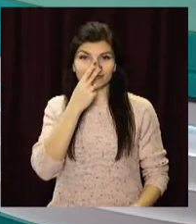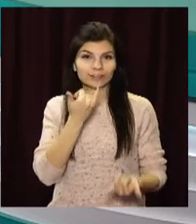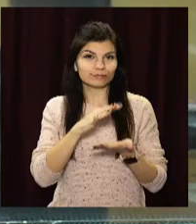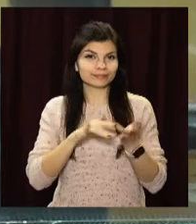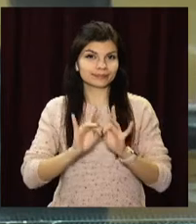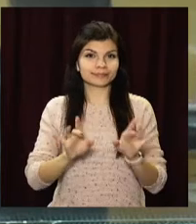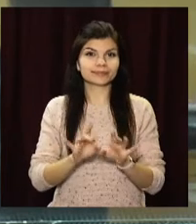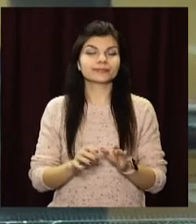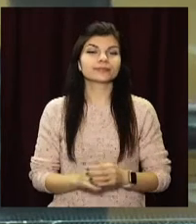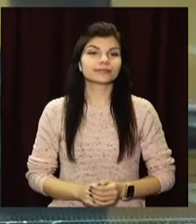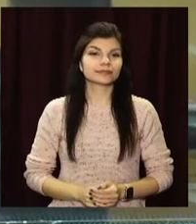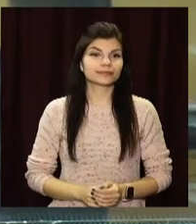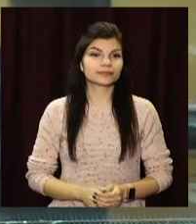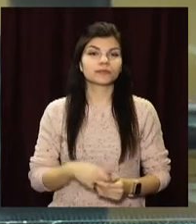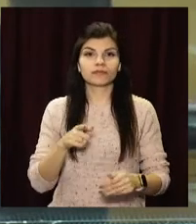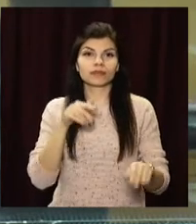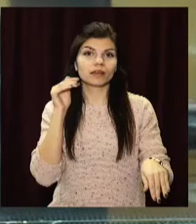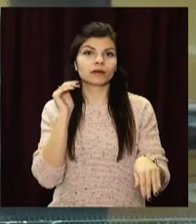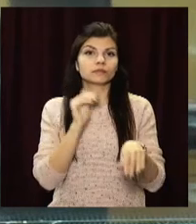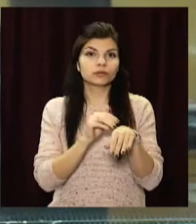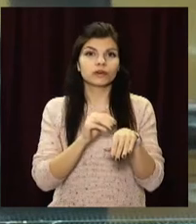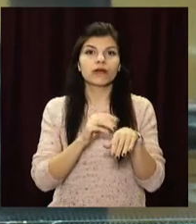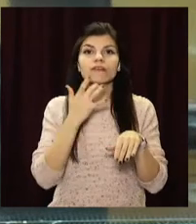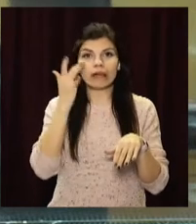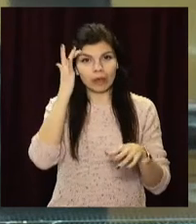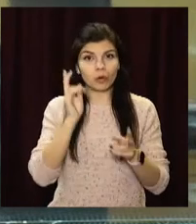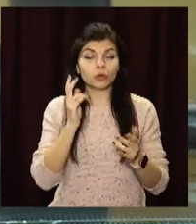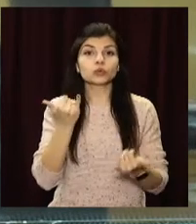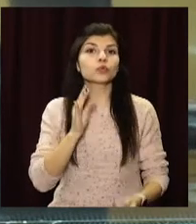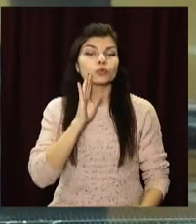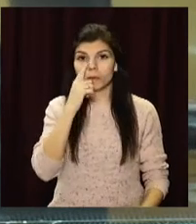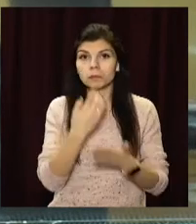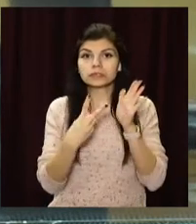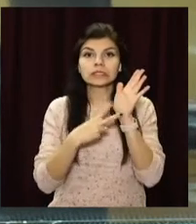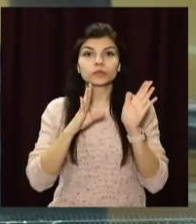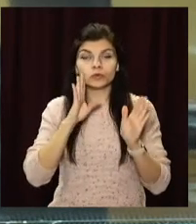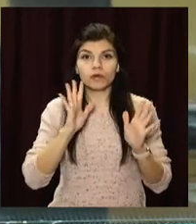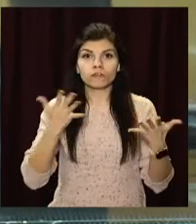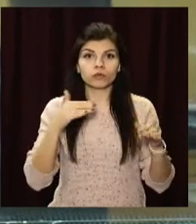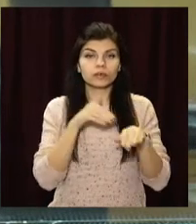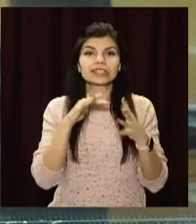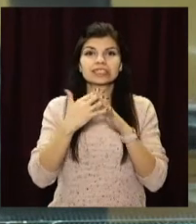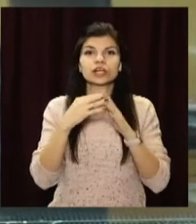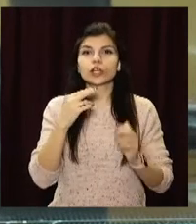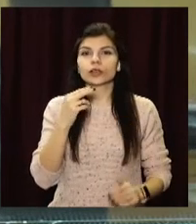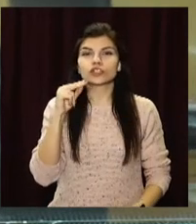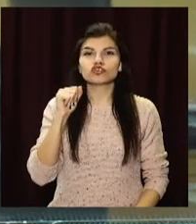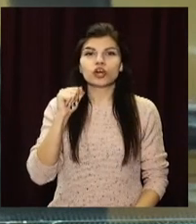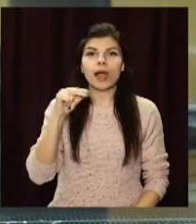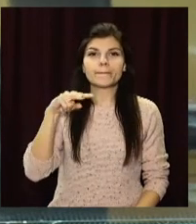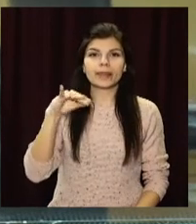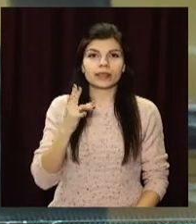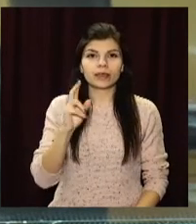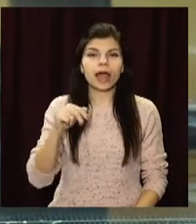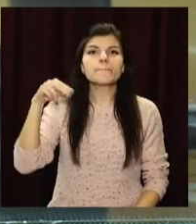далі. Врізався в літню кухню. Сьогодні вранці майже у 7:00 сталося ДТП у селі Чаплинка Петриківського